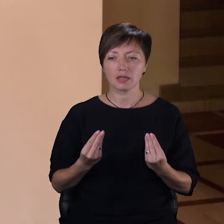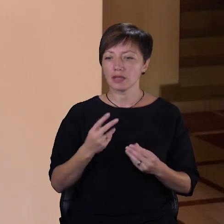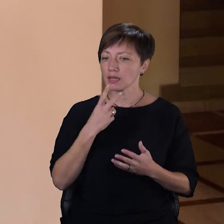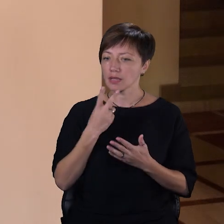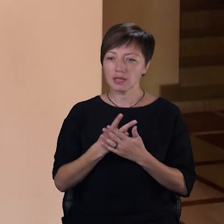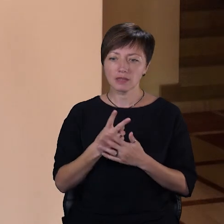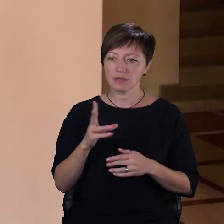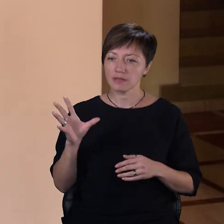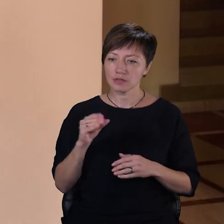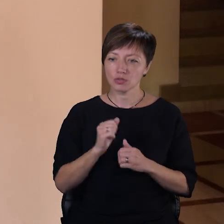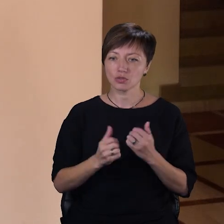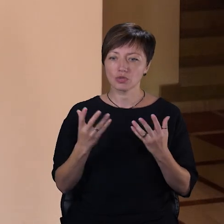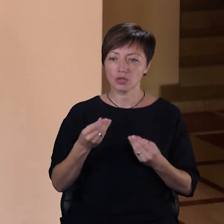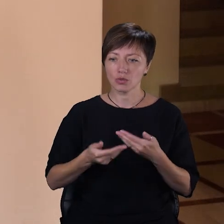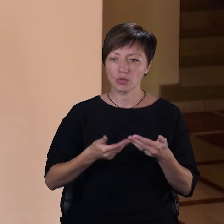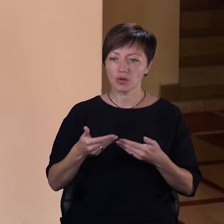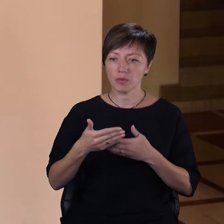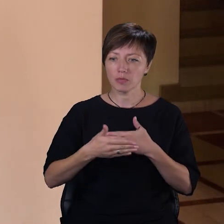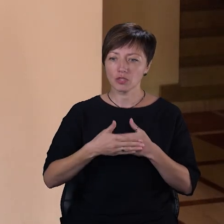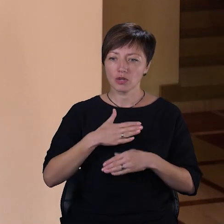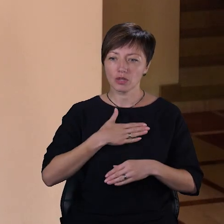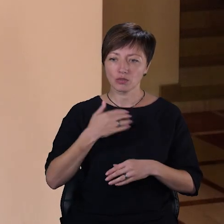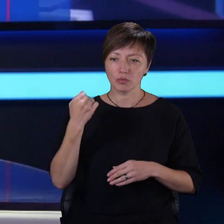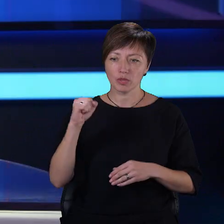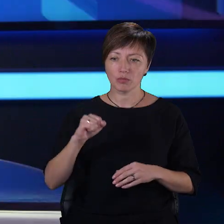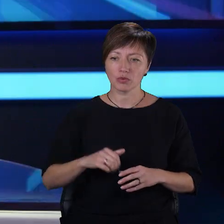все, щоденними кроками наближають нашу перемогу.